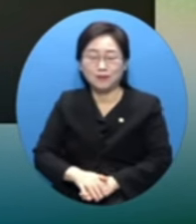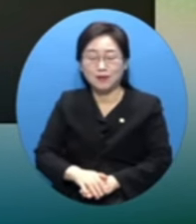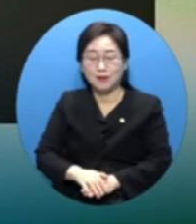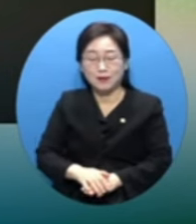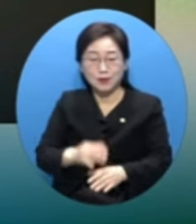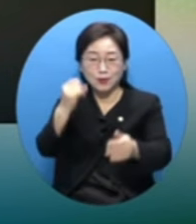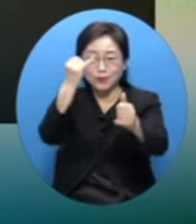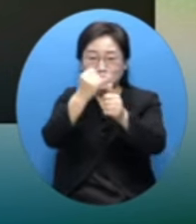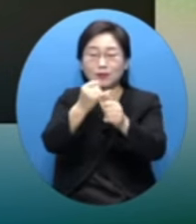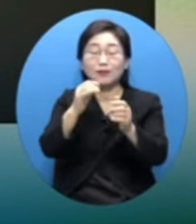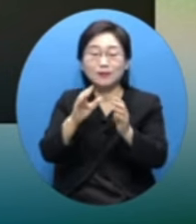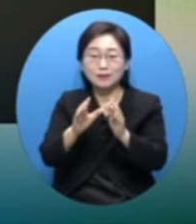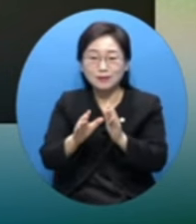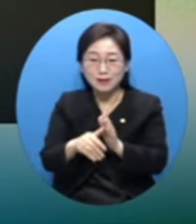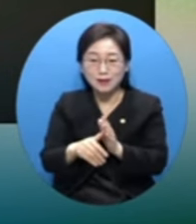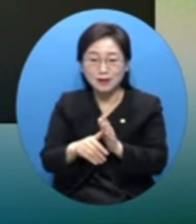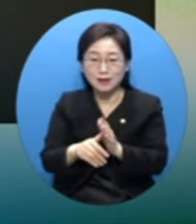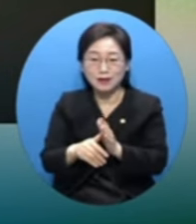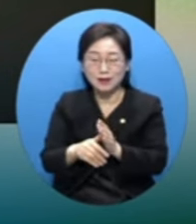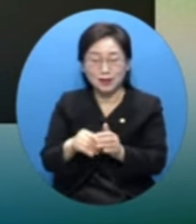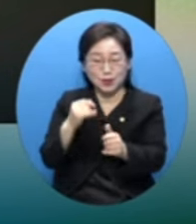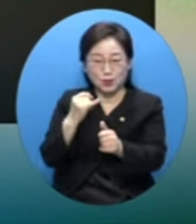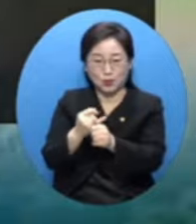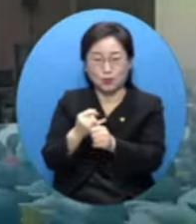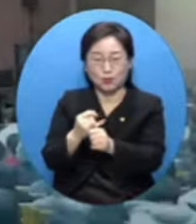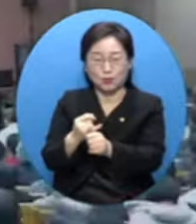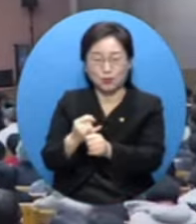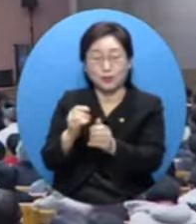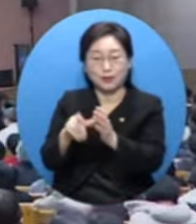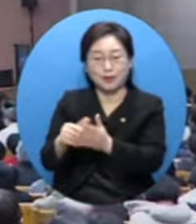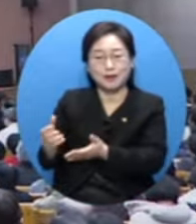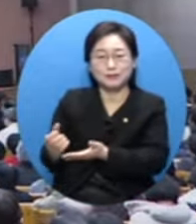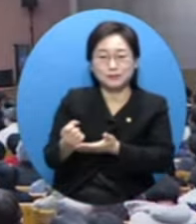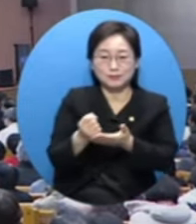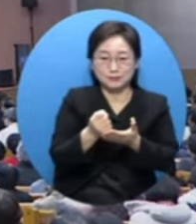시집갈 때 결혼 지참금으로 가져갑니다. 그래서 그